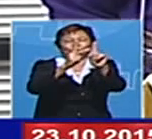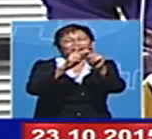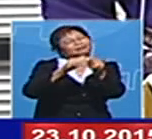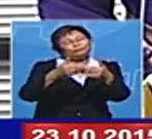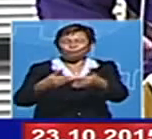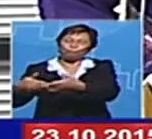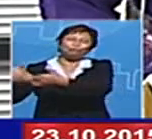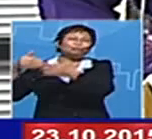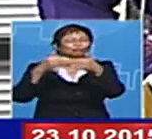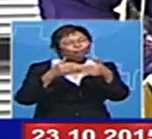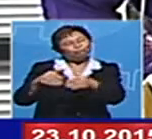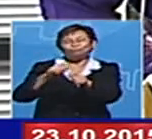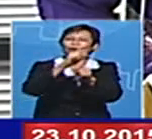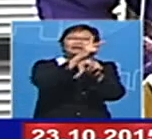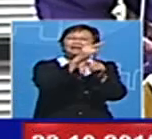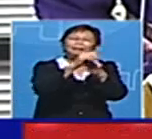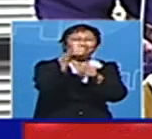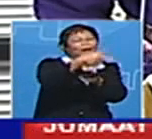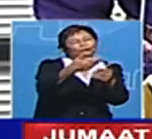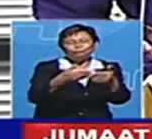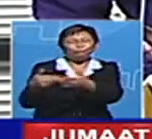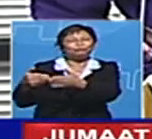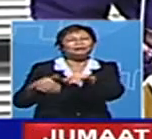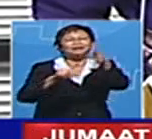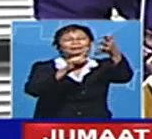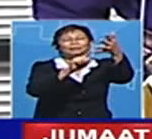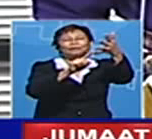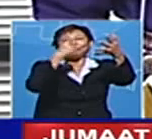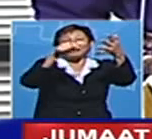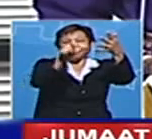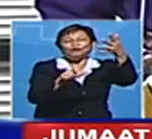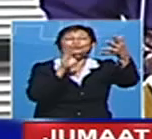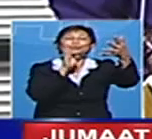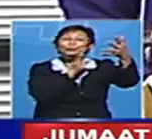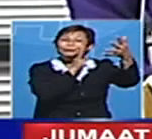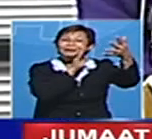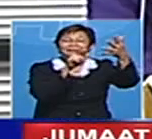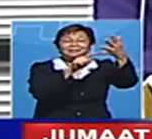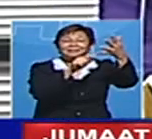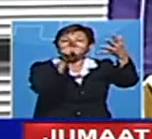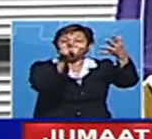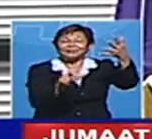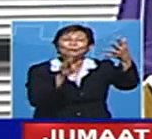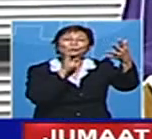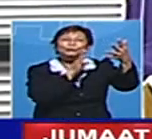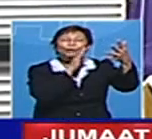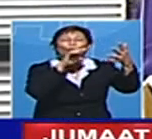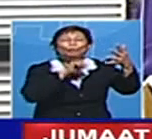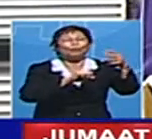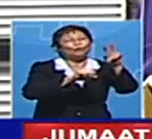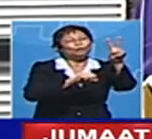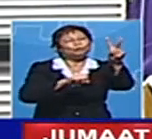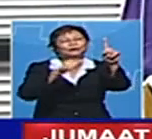akan diteruskan dan kelima bagi kategori individu bujang pula yang berumur